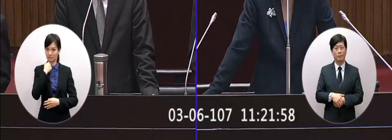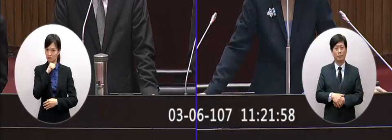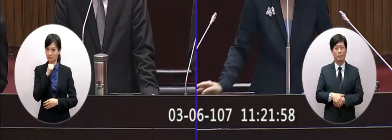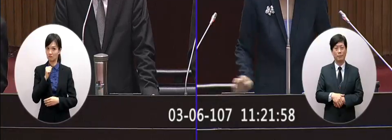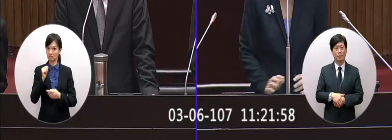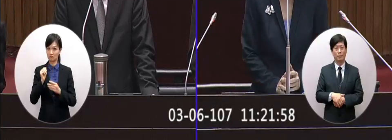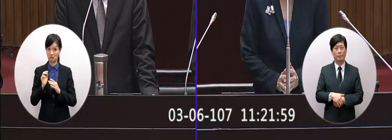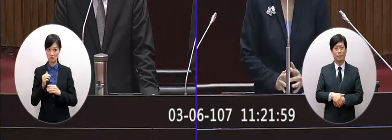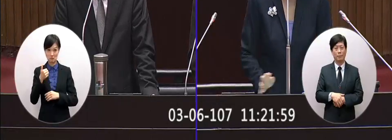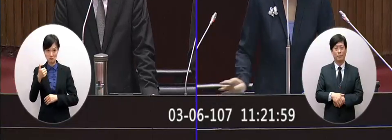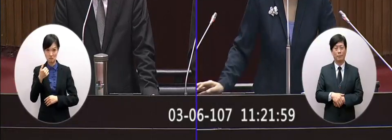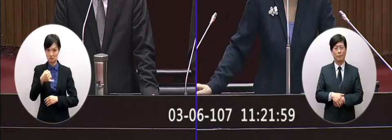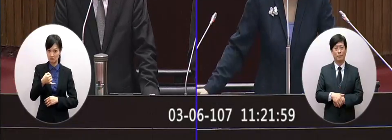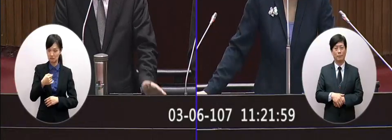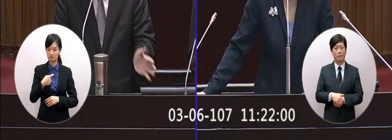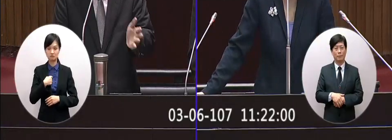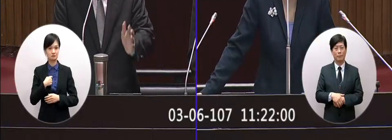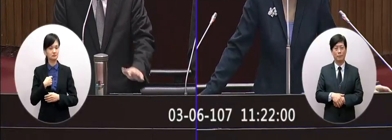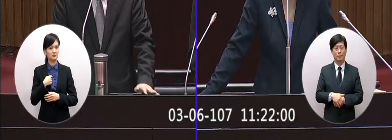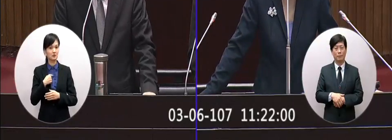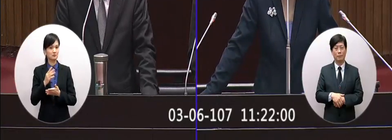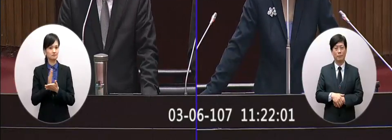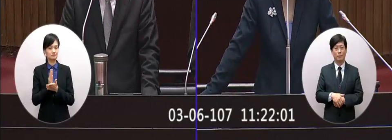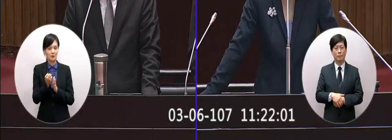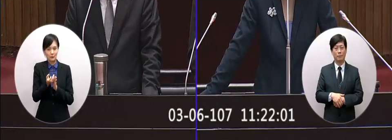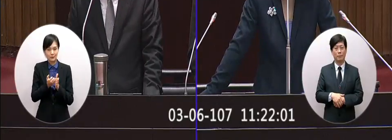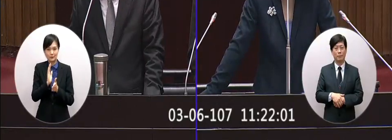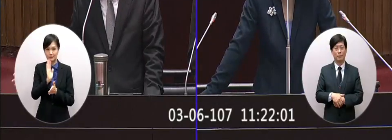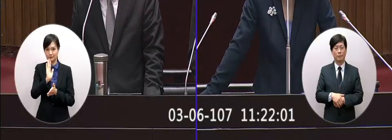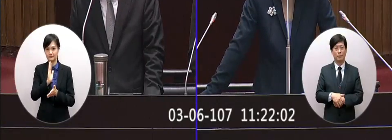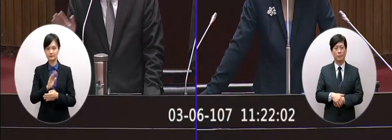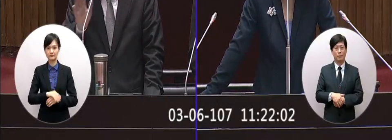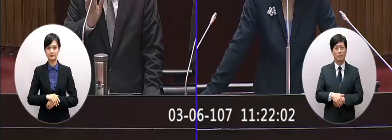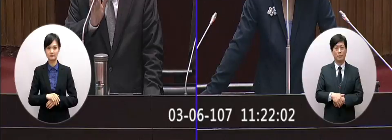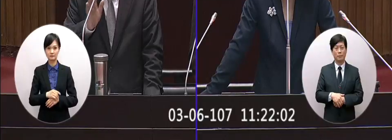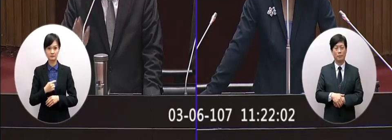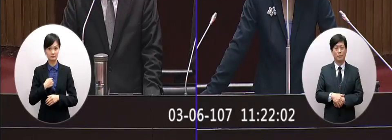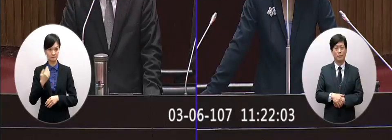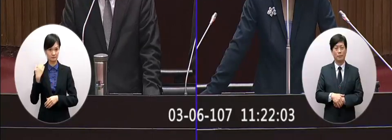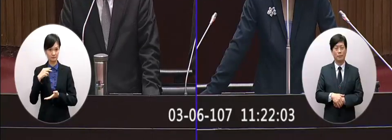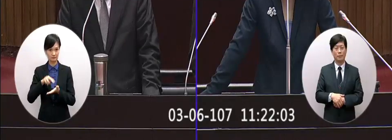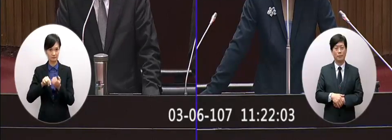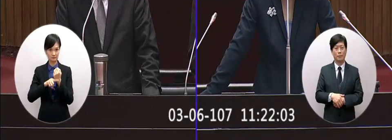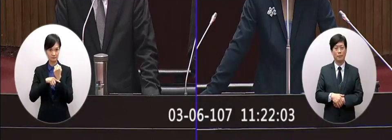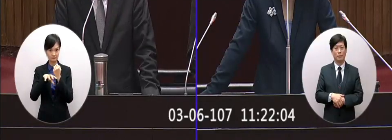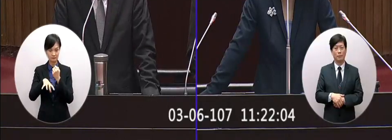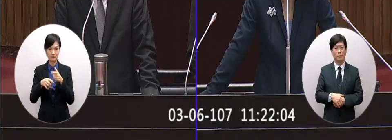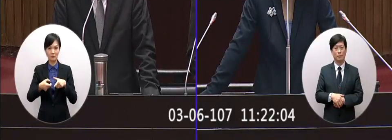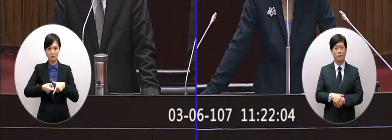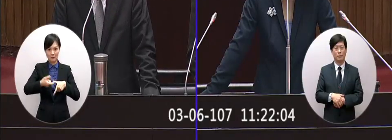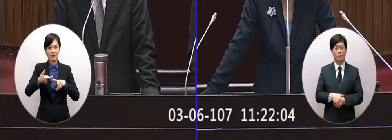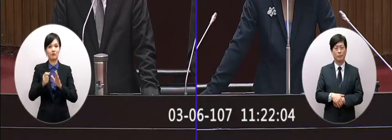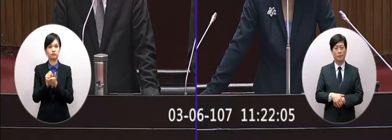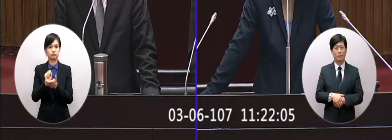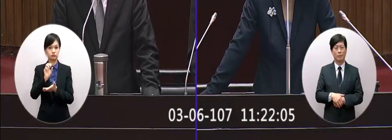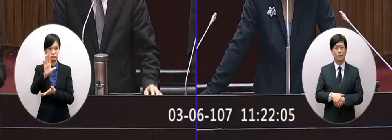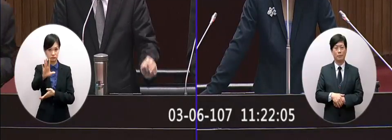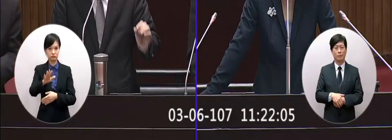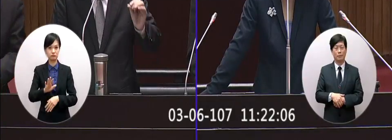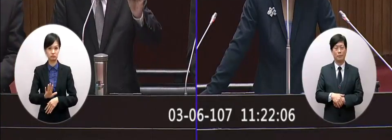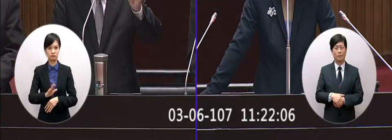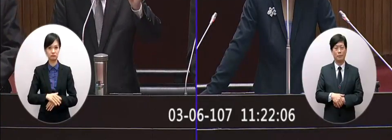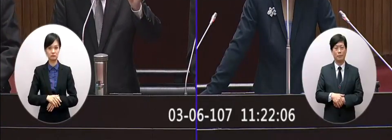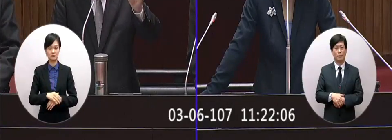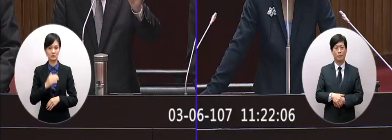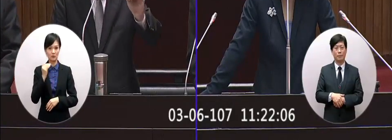还言之过早。不过我之前在立法院已经有公开跟委员报告，就是说如果